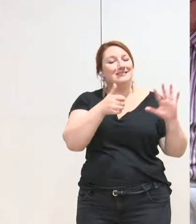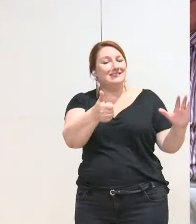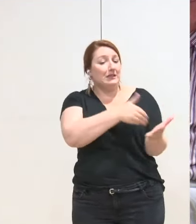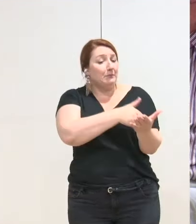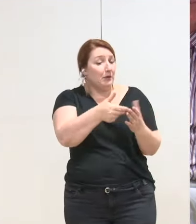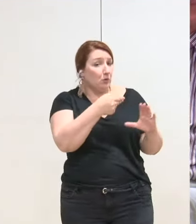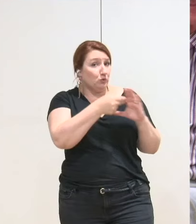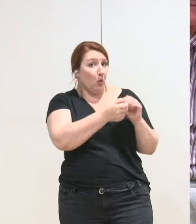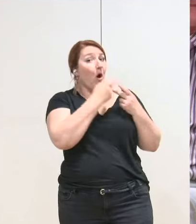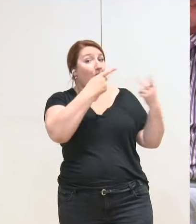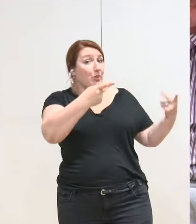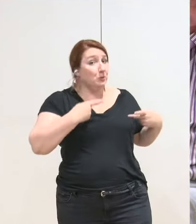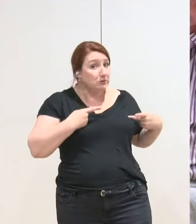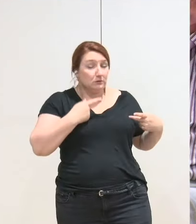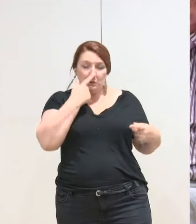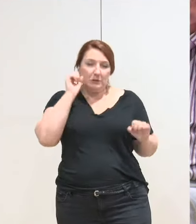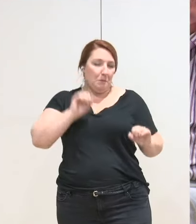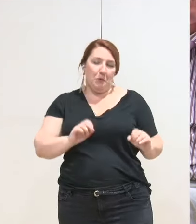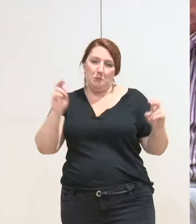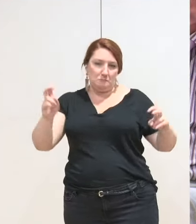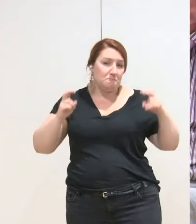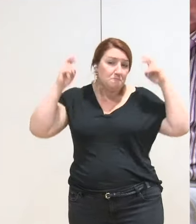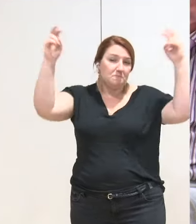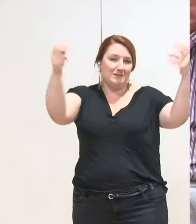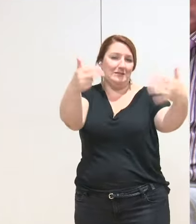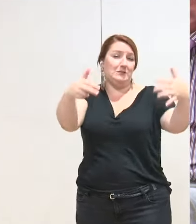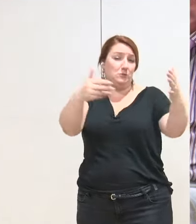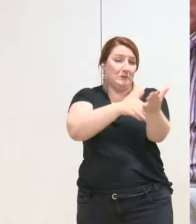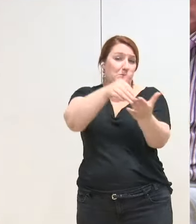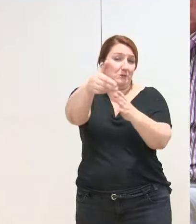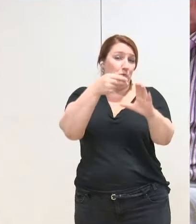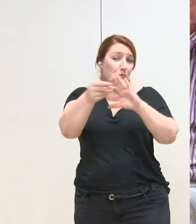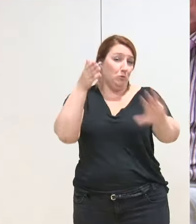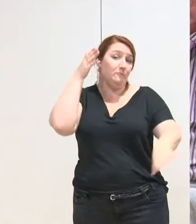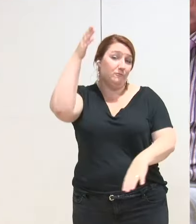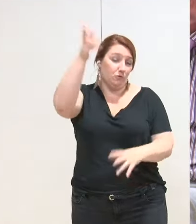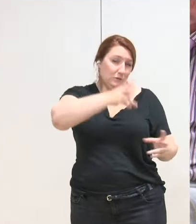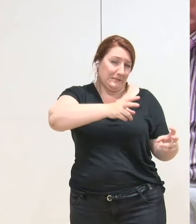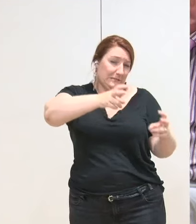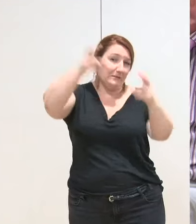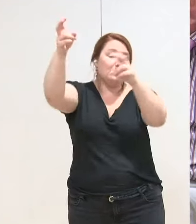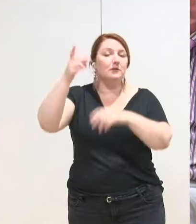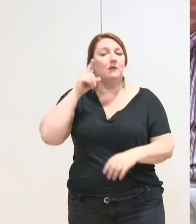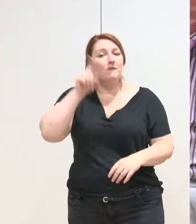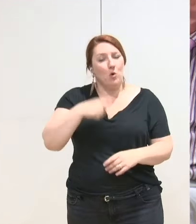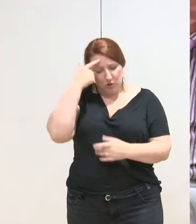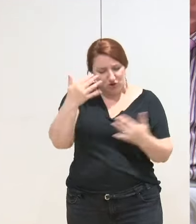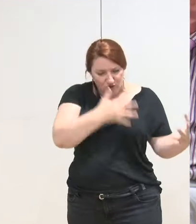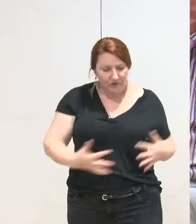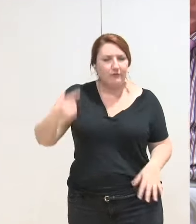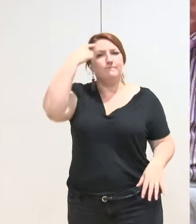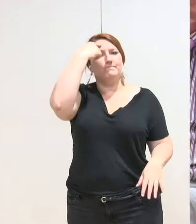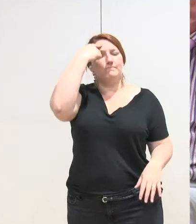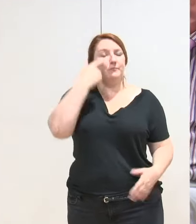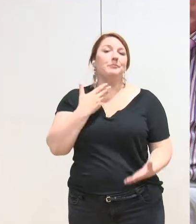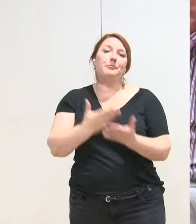jour à 18 millions d'euros je pense qu'il faut aussi avoir ces chiffres en tête parce cela montre que les dépenses engagées